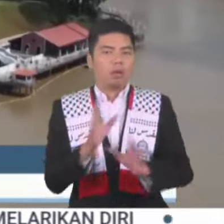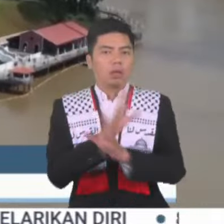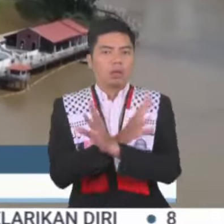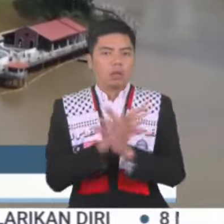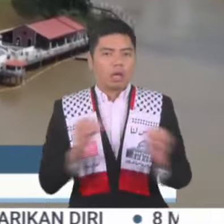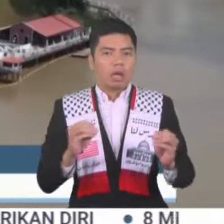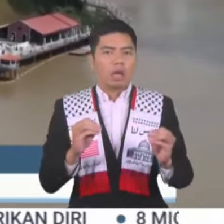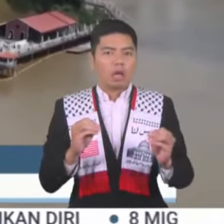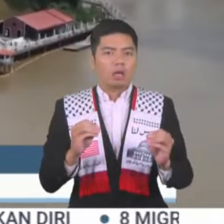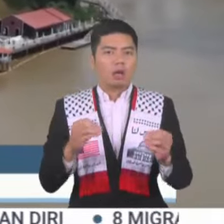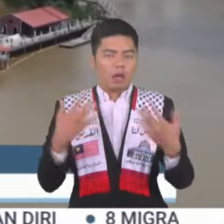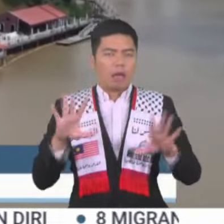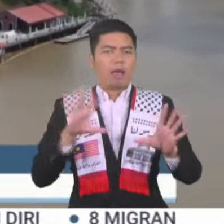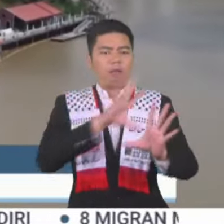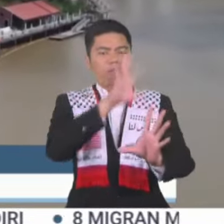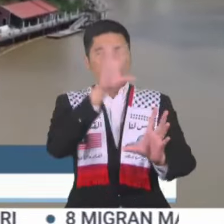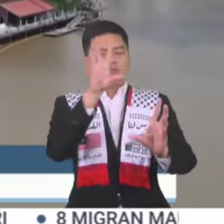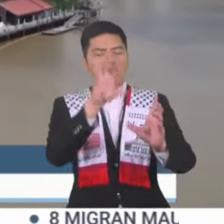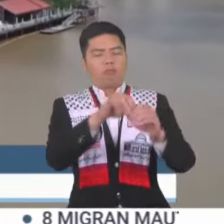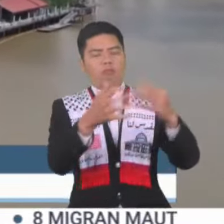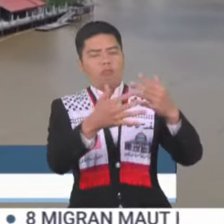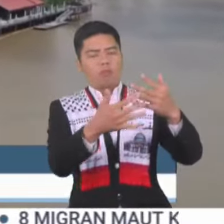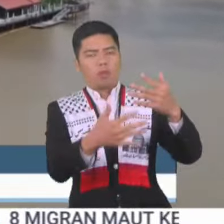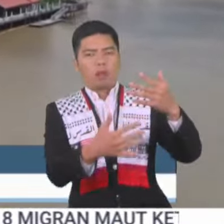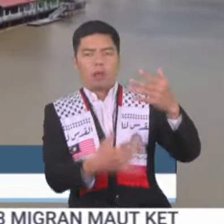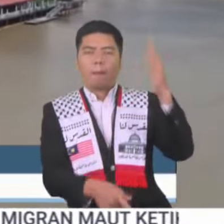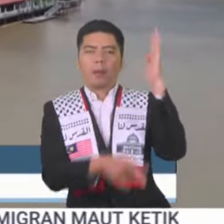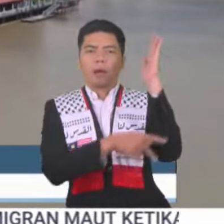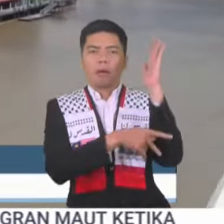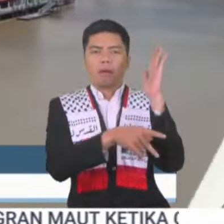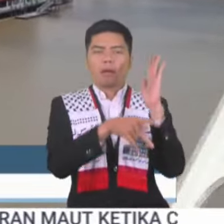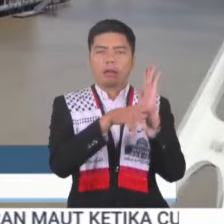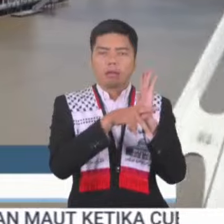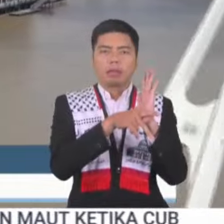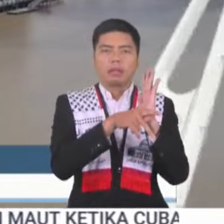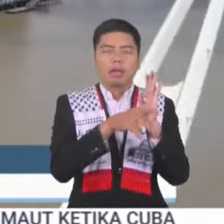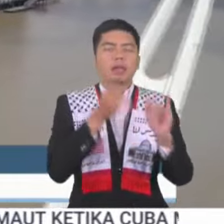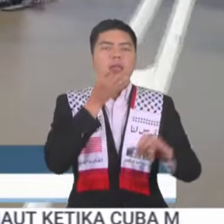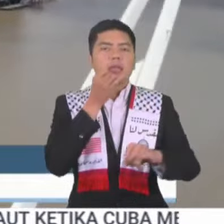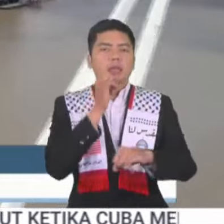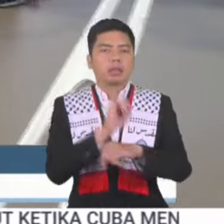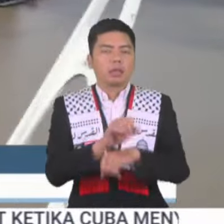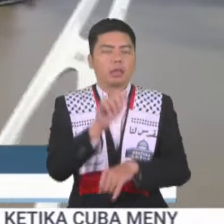yang terkandung dalam Perlembagaan Persekutuan dan Perjanjian